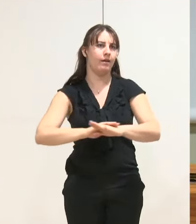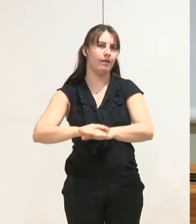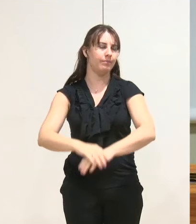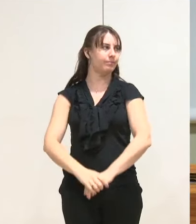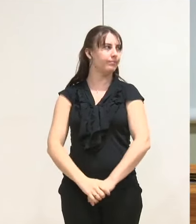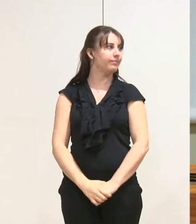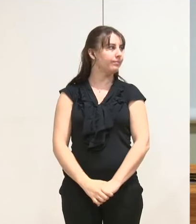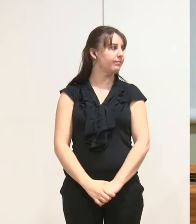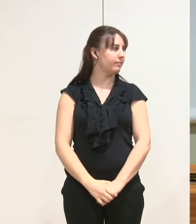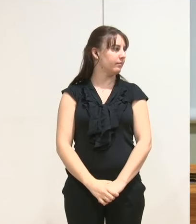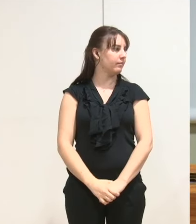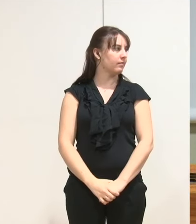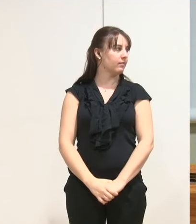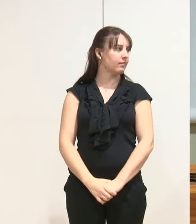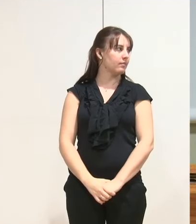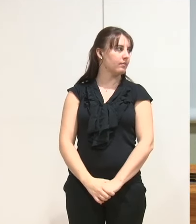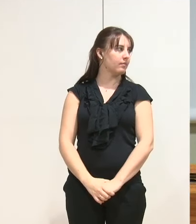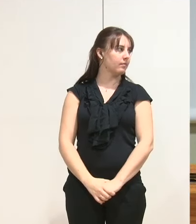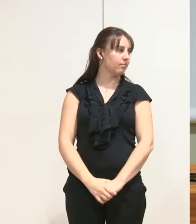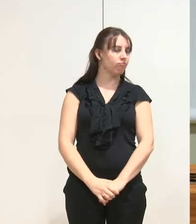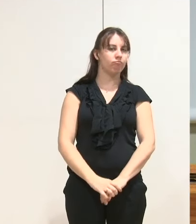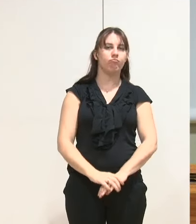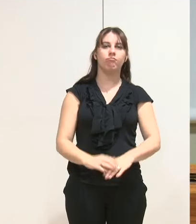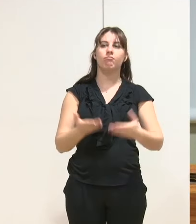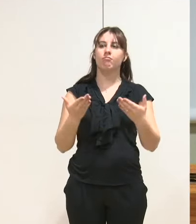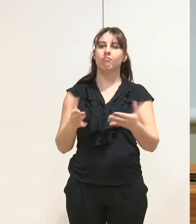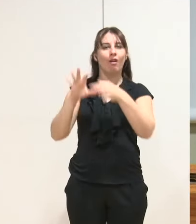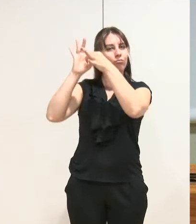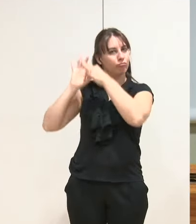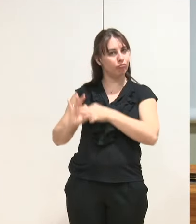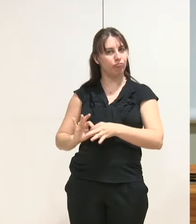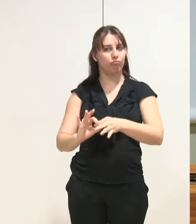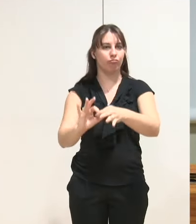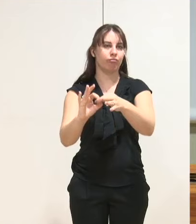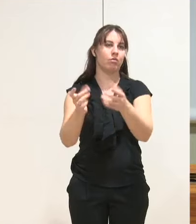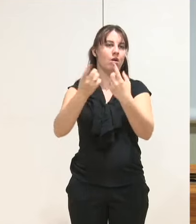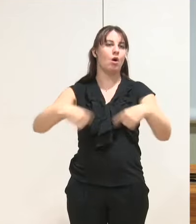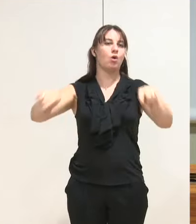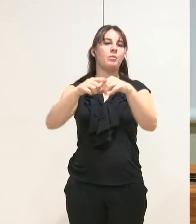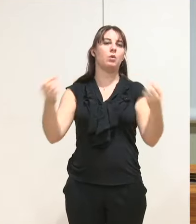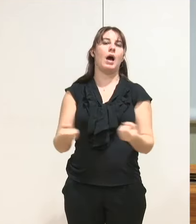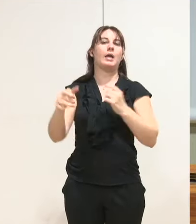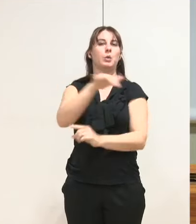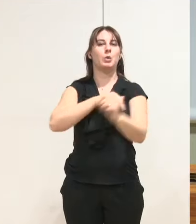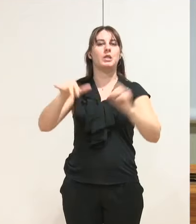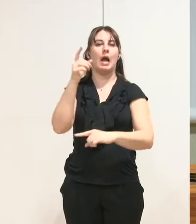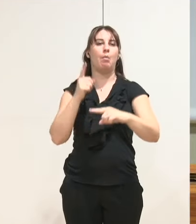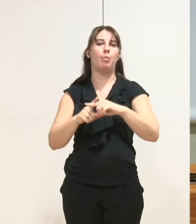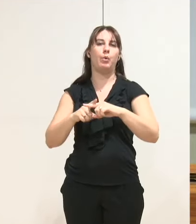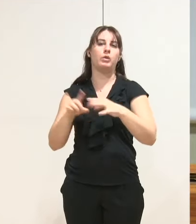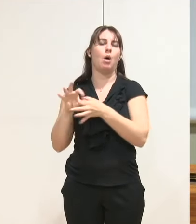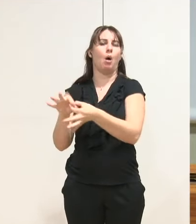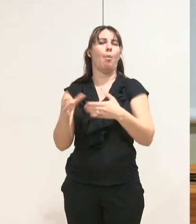rapidement et nous allons démarrer donc la commission action sociale et proximité la